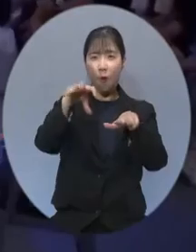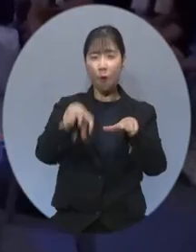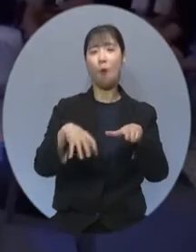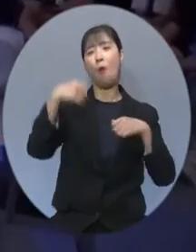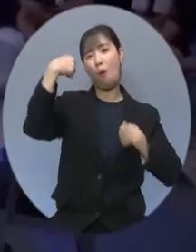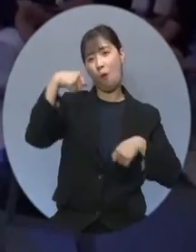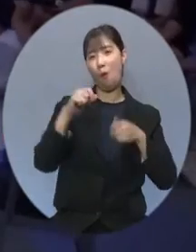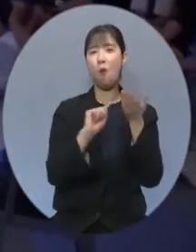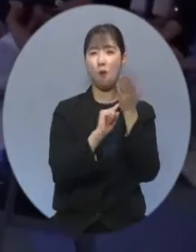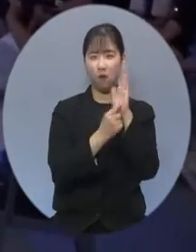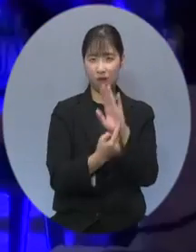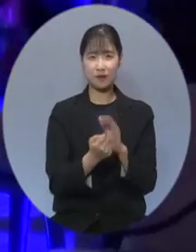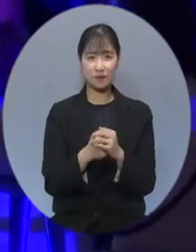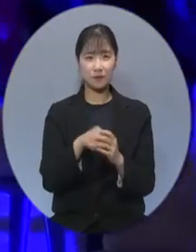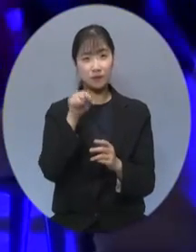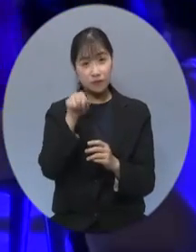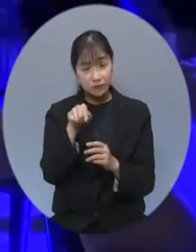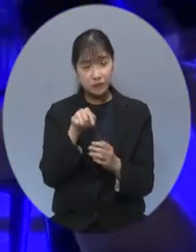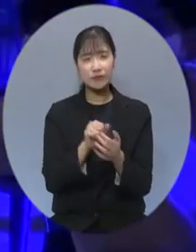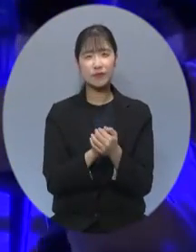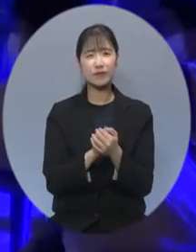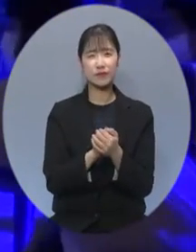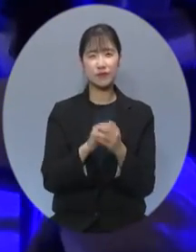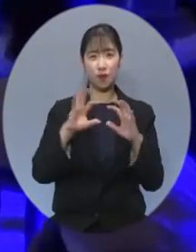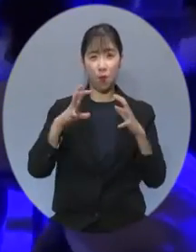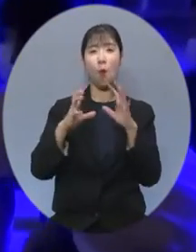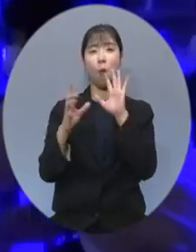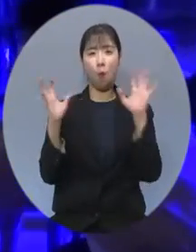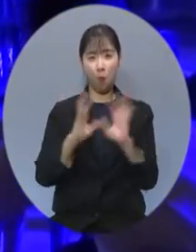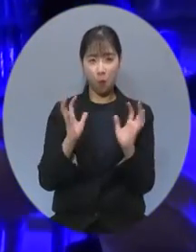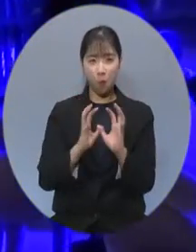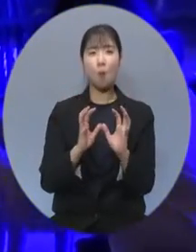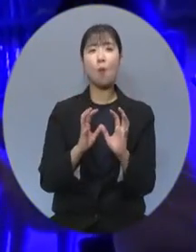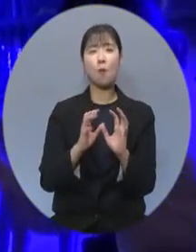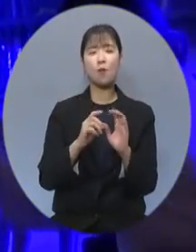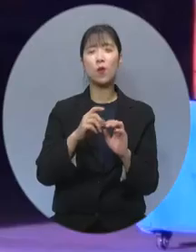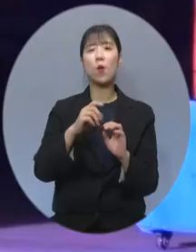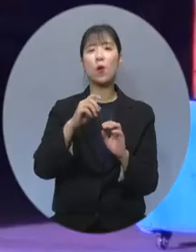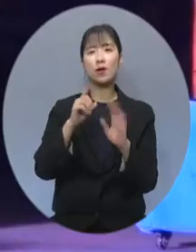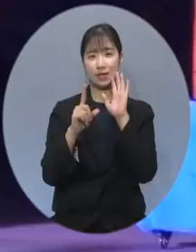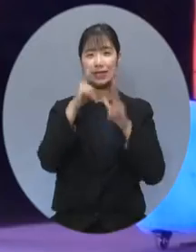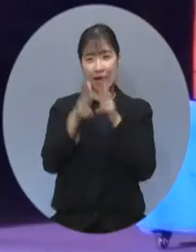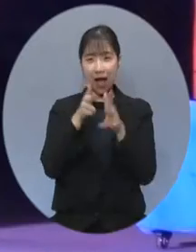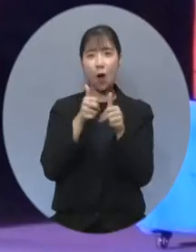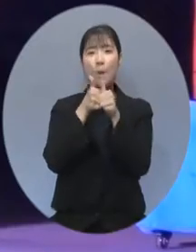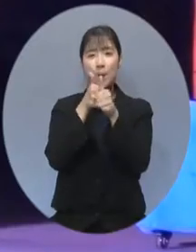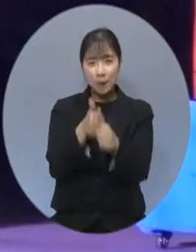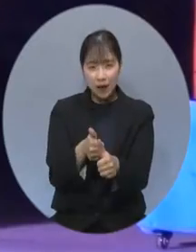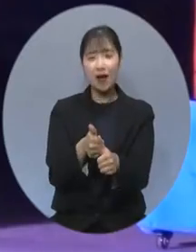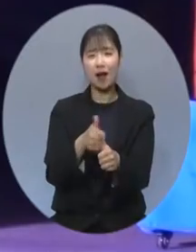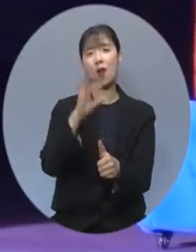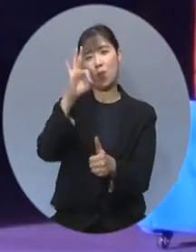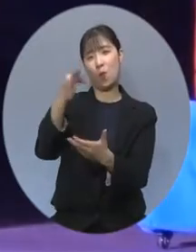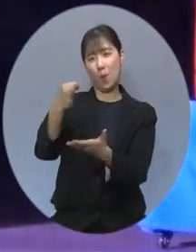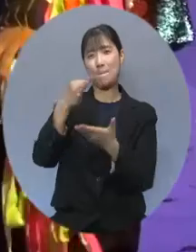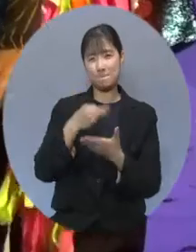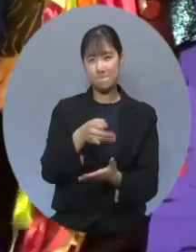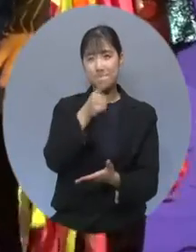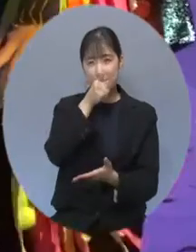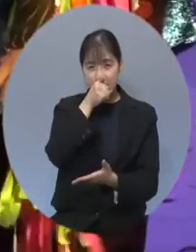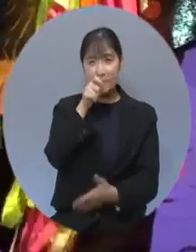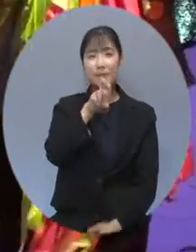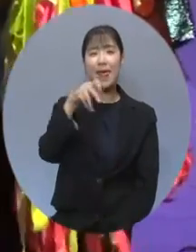있습니다. 부안 도깨비는 공모사업 지침에 따라 유료 공연으로 진행되고 있으며 티켓은 공연 당일 부안